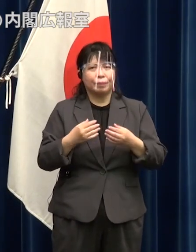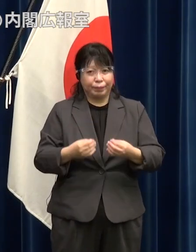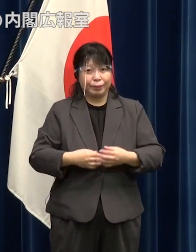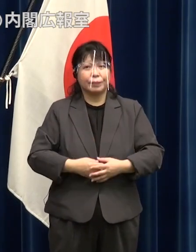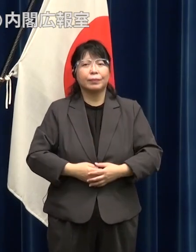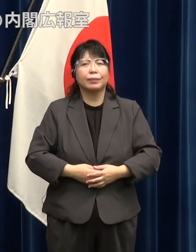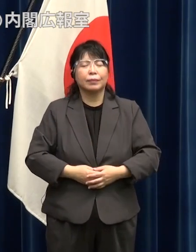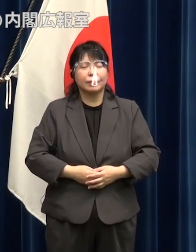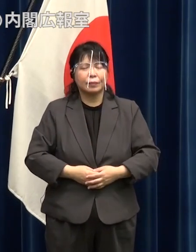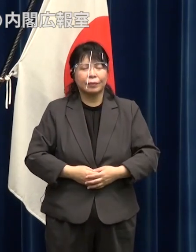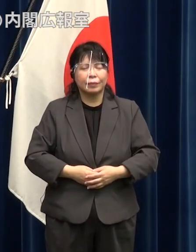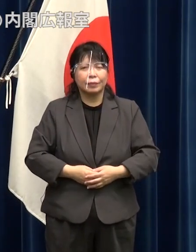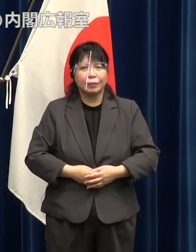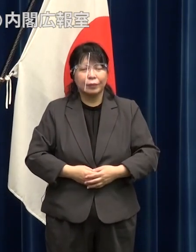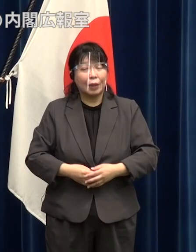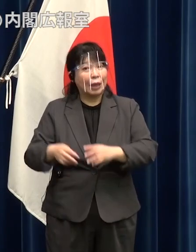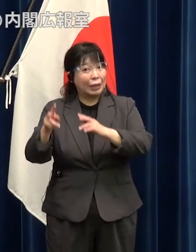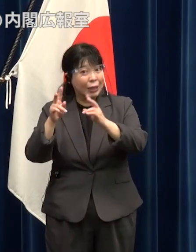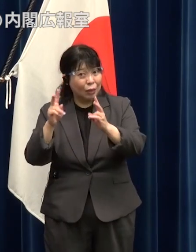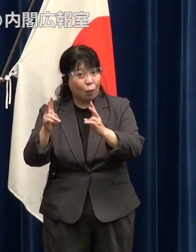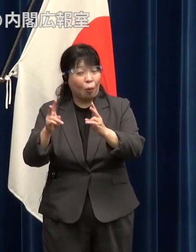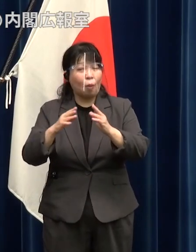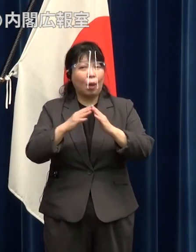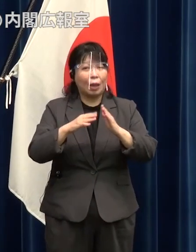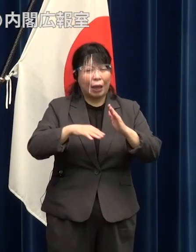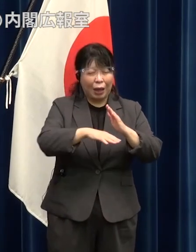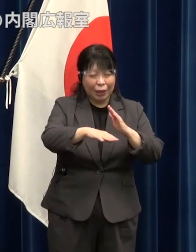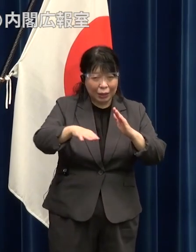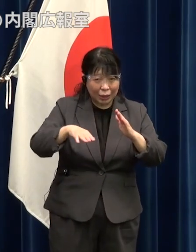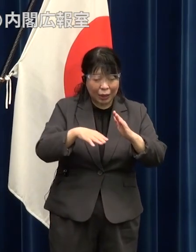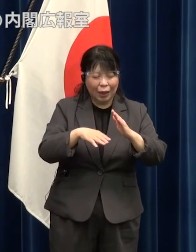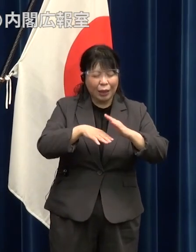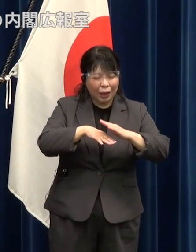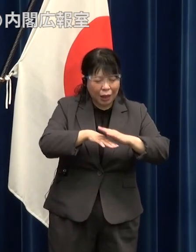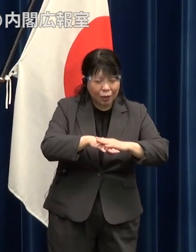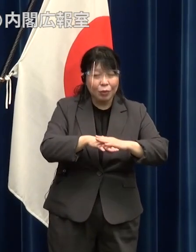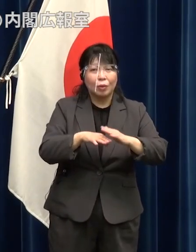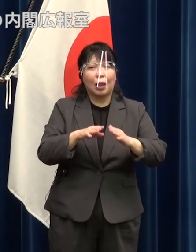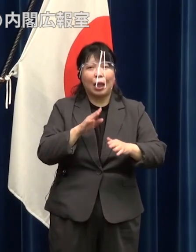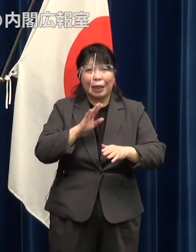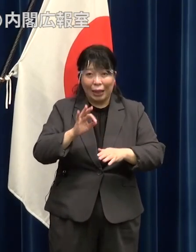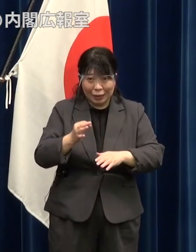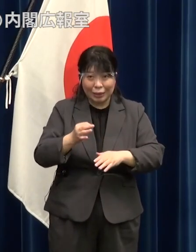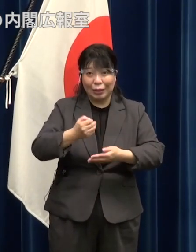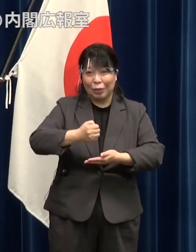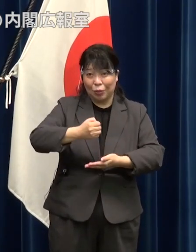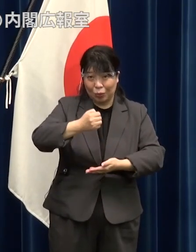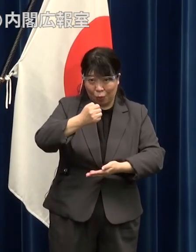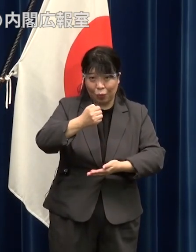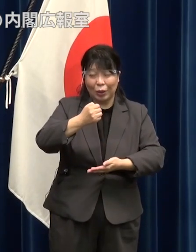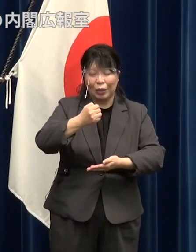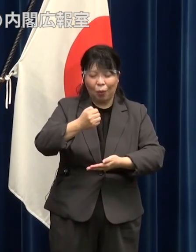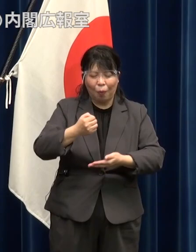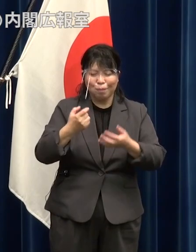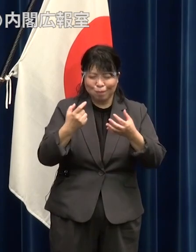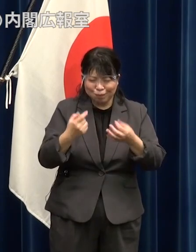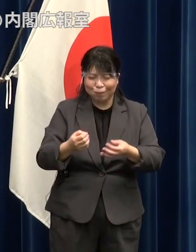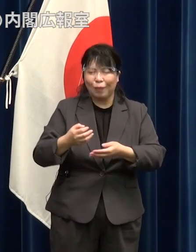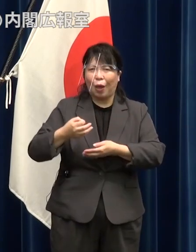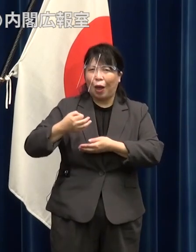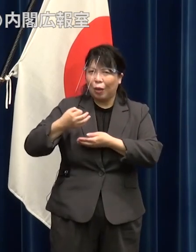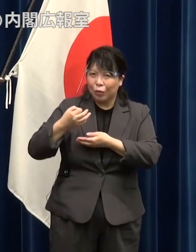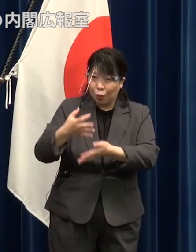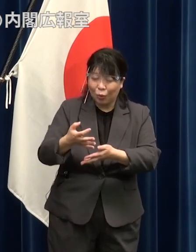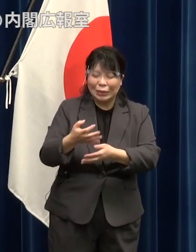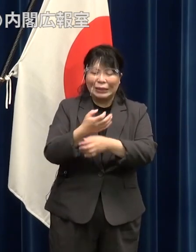ことは企業や家庭に眠る現金や預金を設備投資や研究開発投